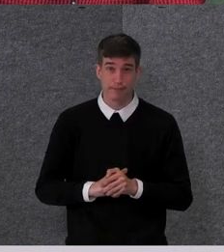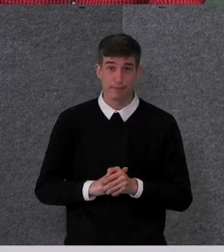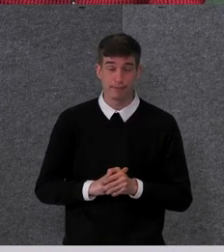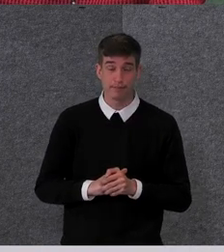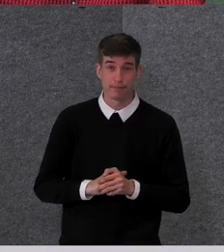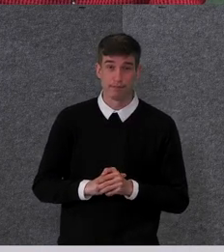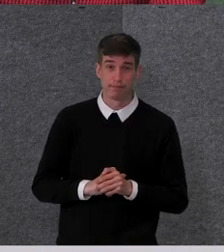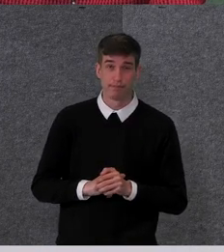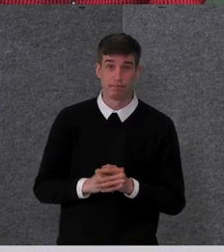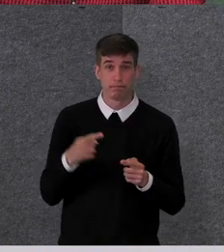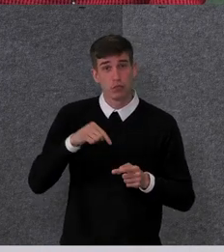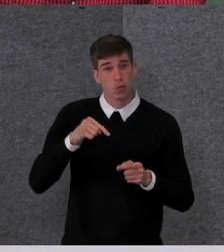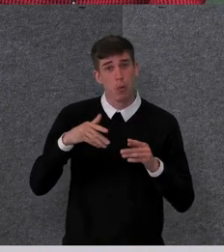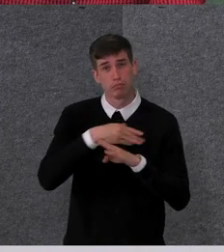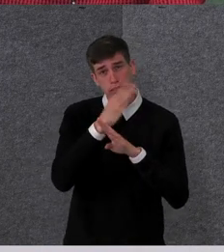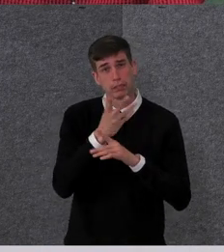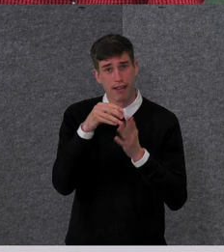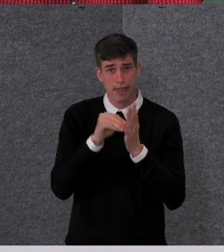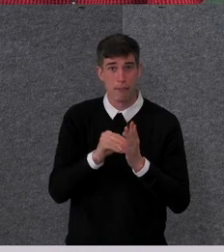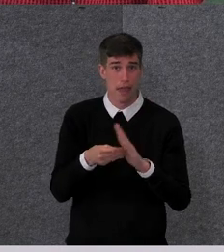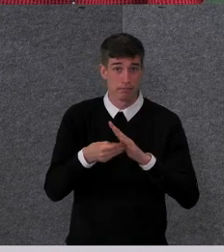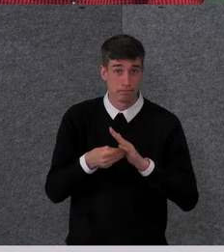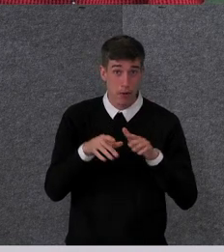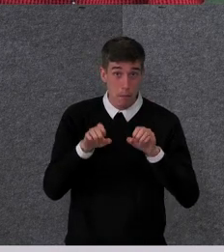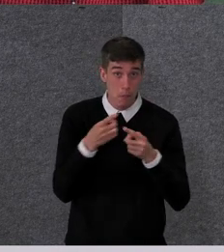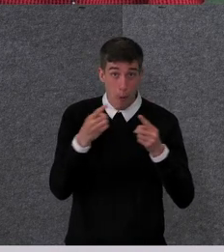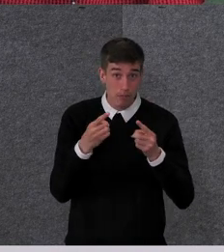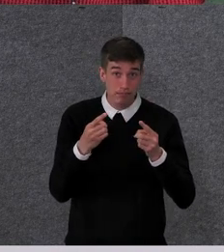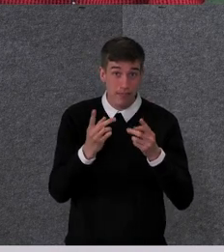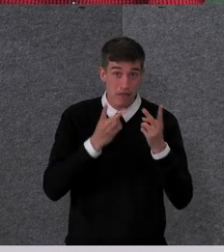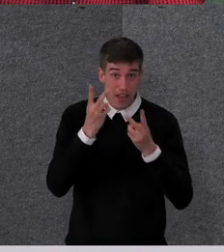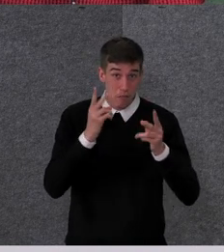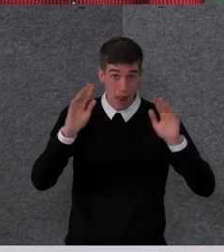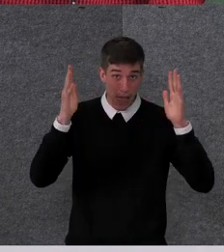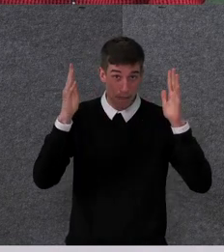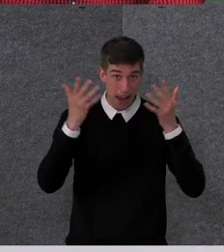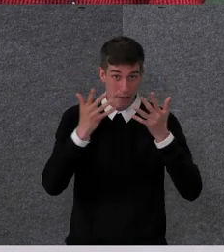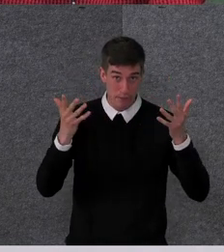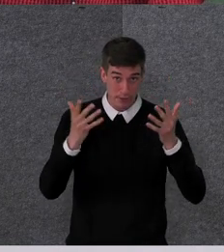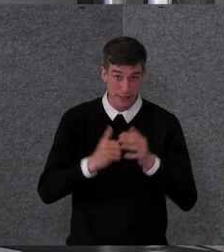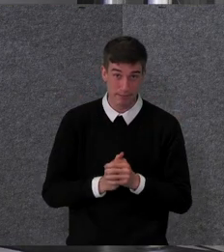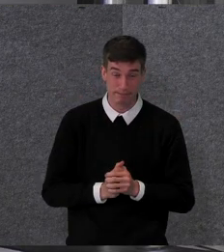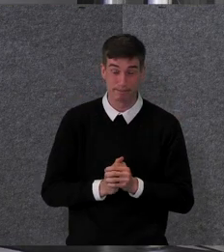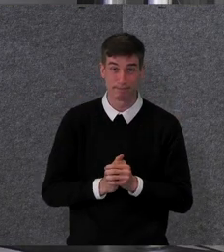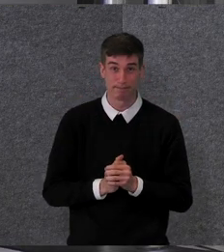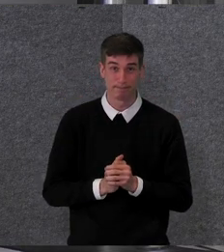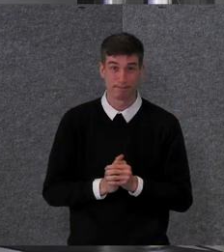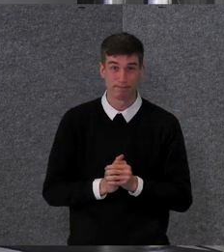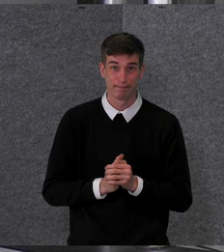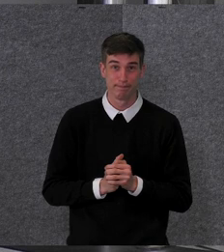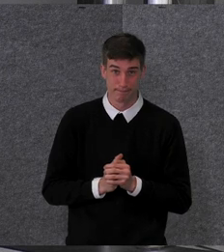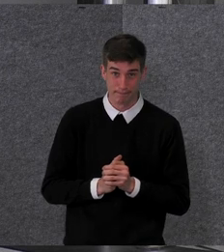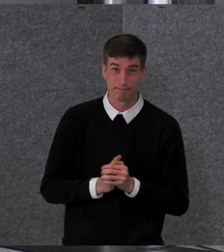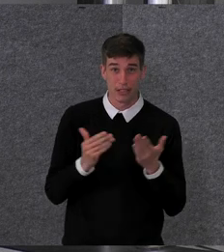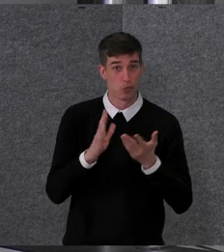die uns hier heute unterstützen. Dafür vielleicht auch einen virtuellen Applaus. Denn ich denke, das ist wirklich